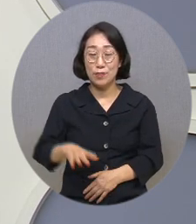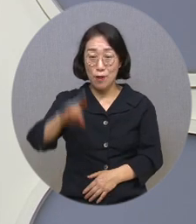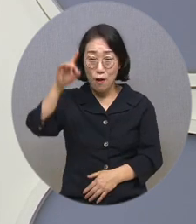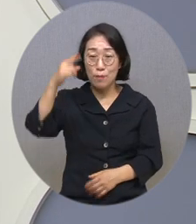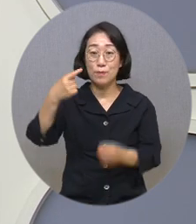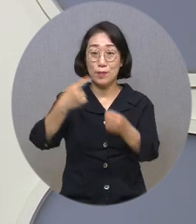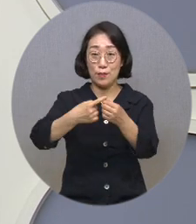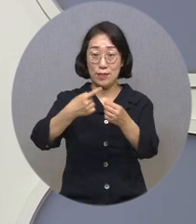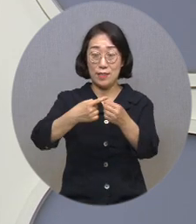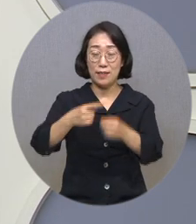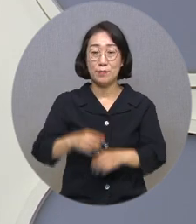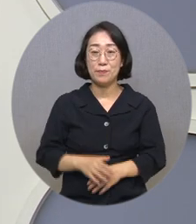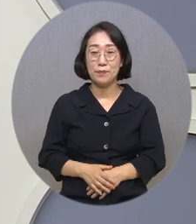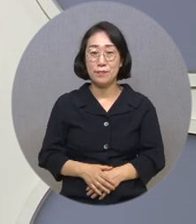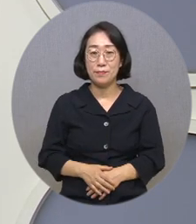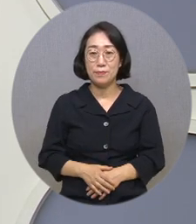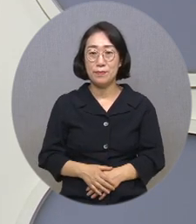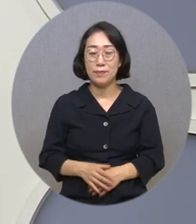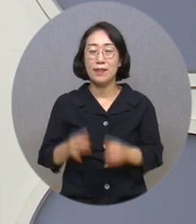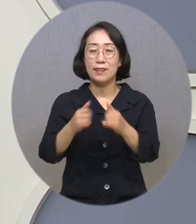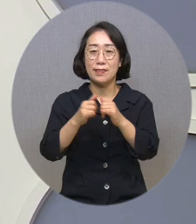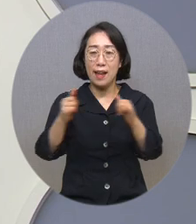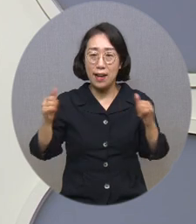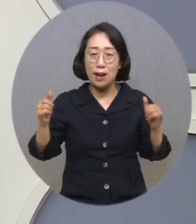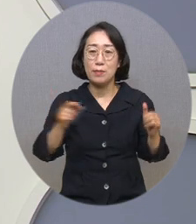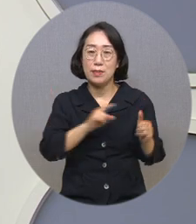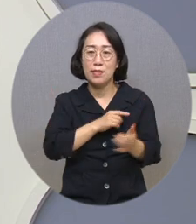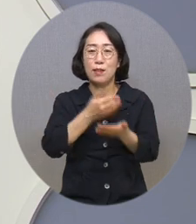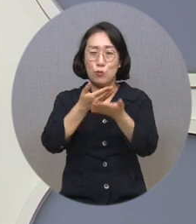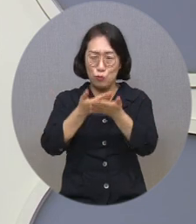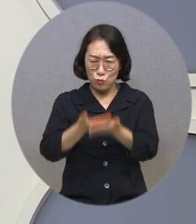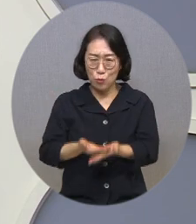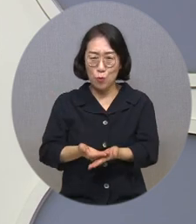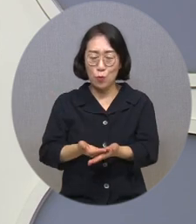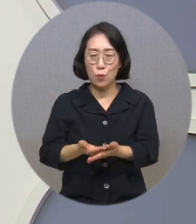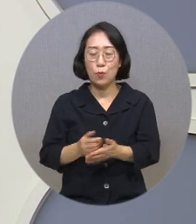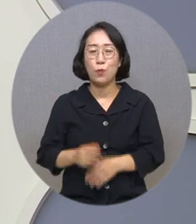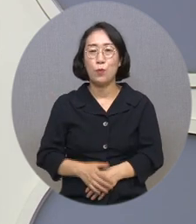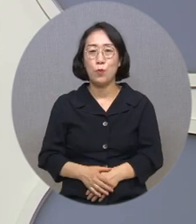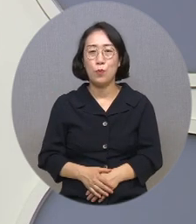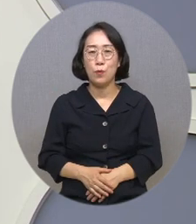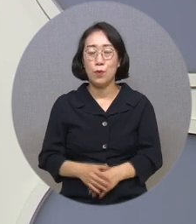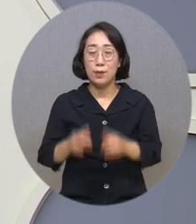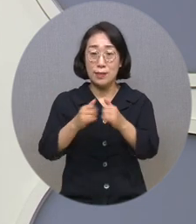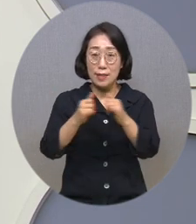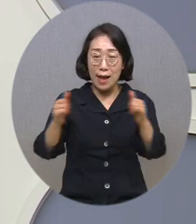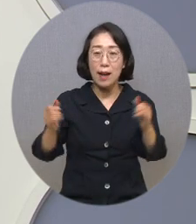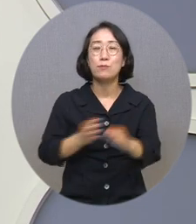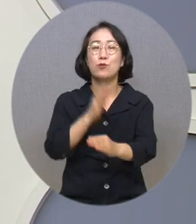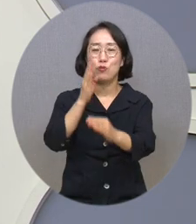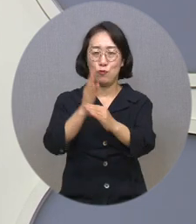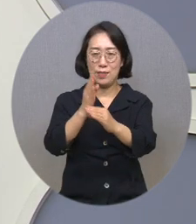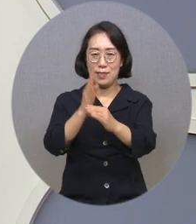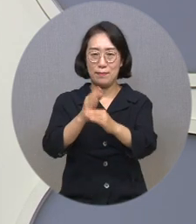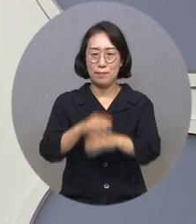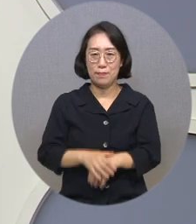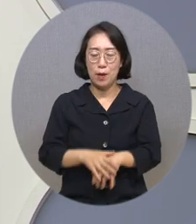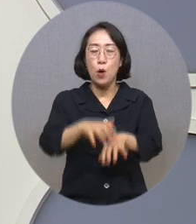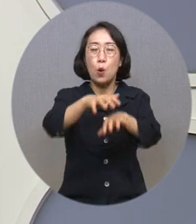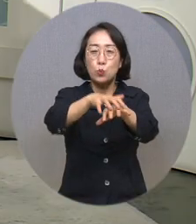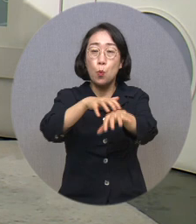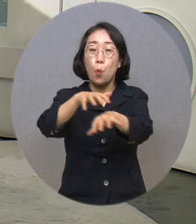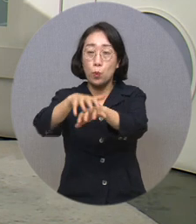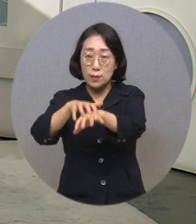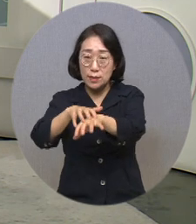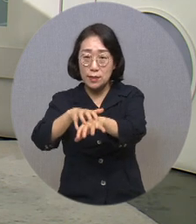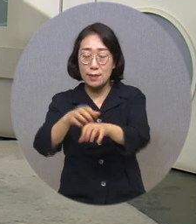첫째는 이제 저는 그 사람이 제일 중요하다고 보기 때문에 일단 사람을 중심으로 한 조직